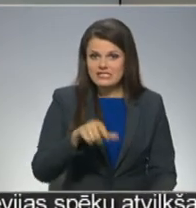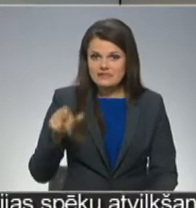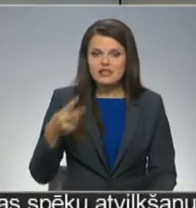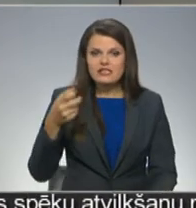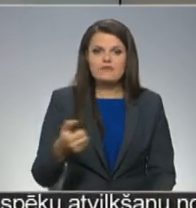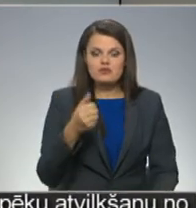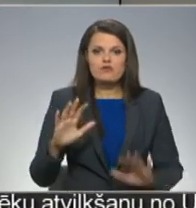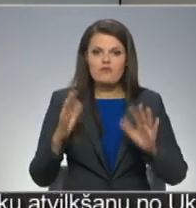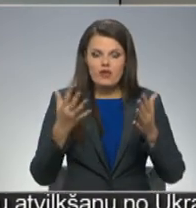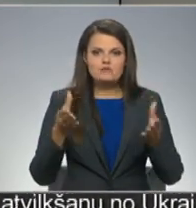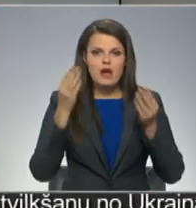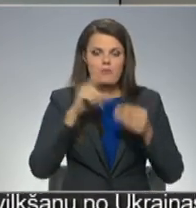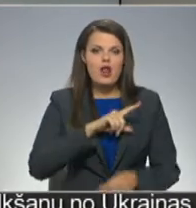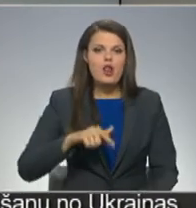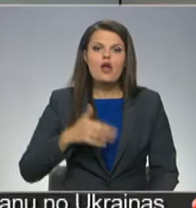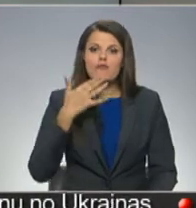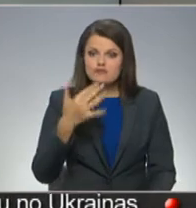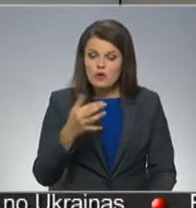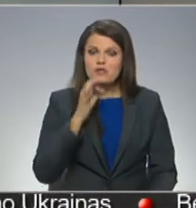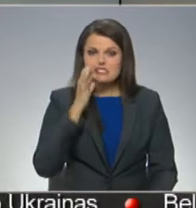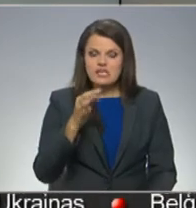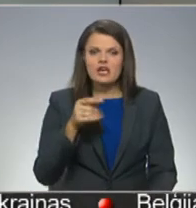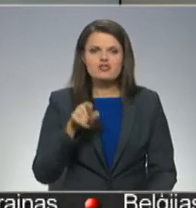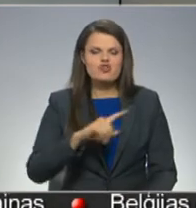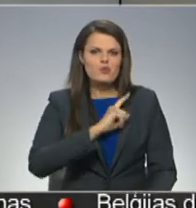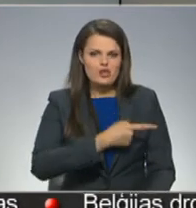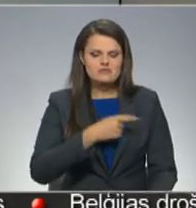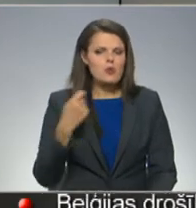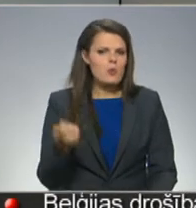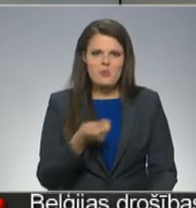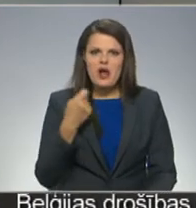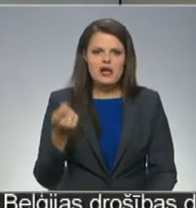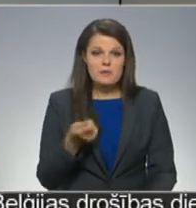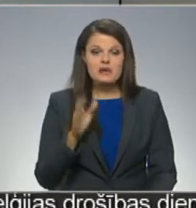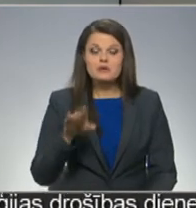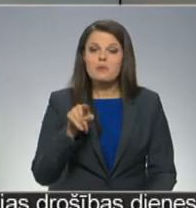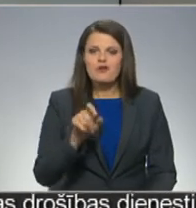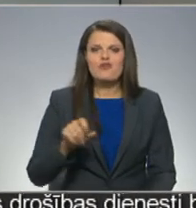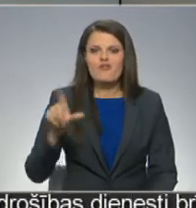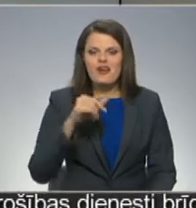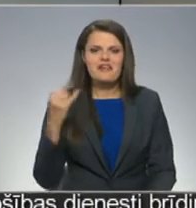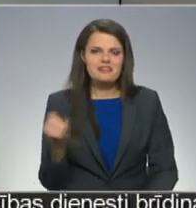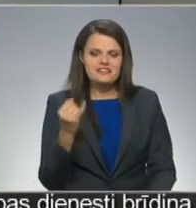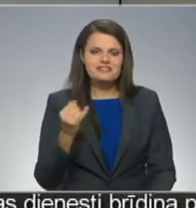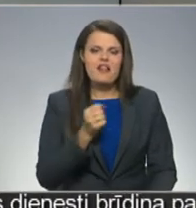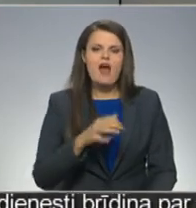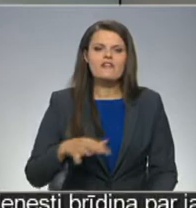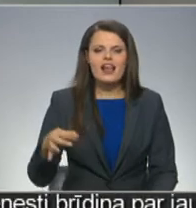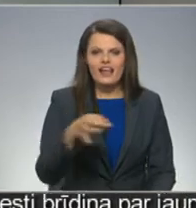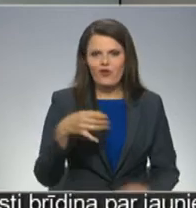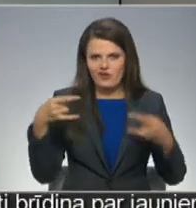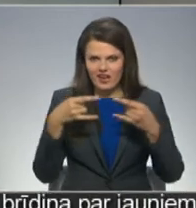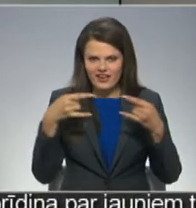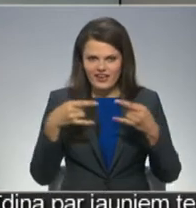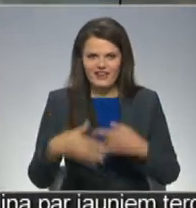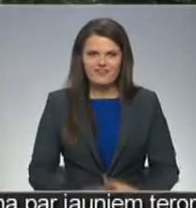gadus veiksmīgi apgūst latviešu valodu, gan atzīstot, ka šāda iespēja ir krietni par maz. Par to vairāk interesējās Latgales reģionālā